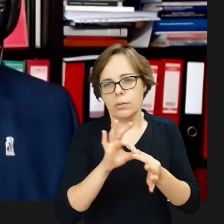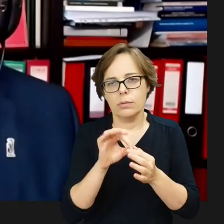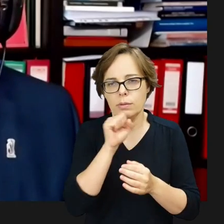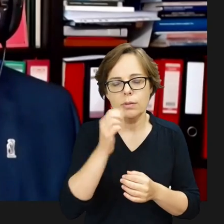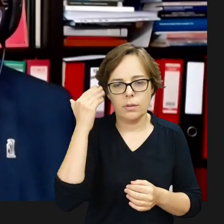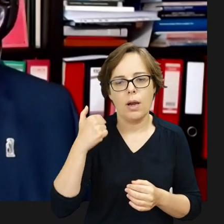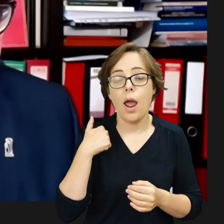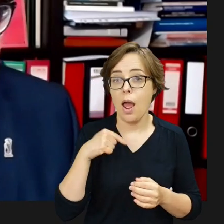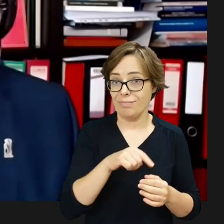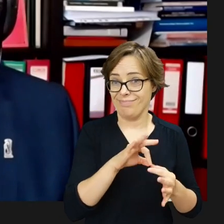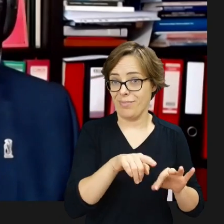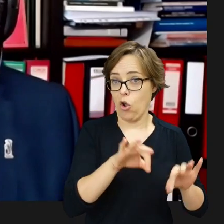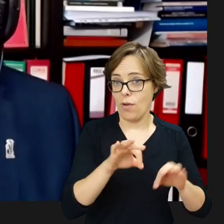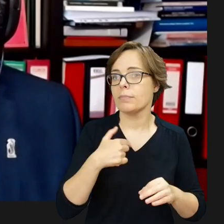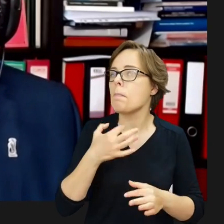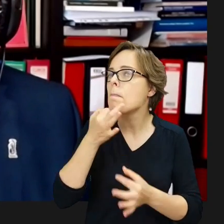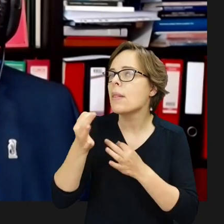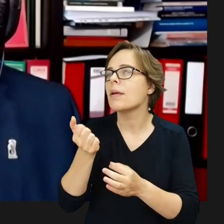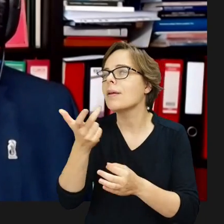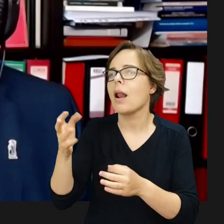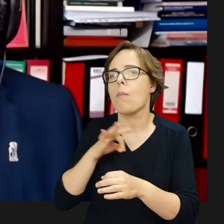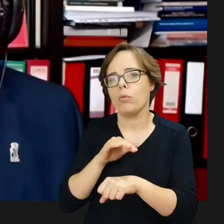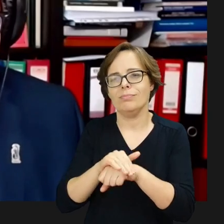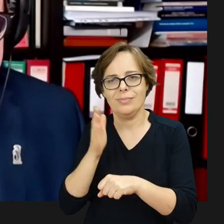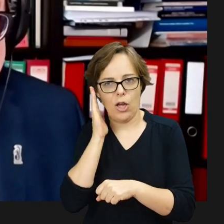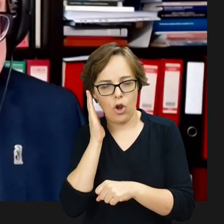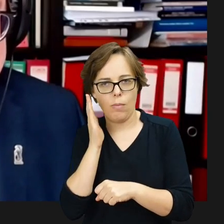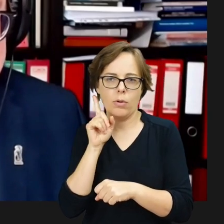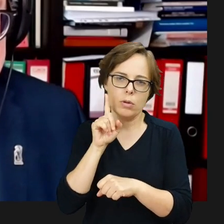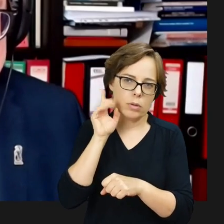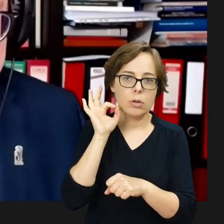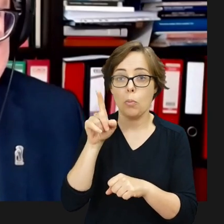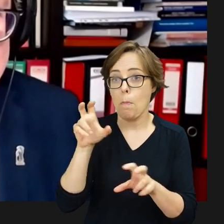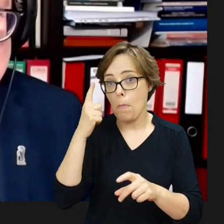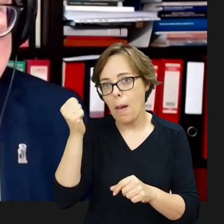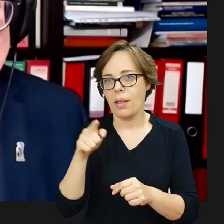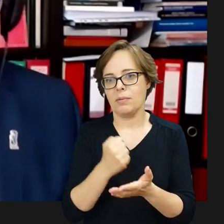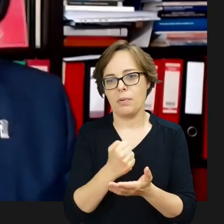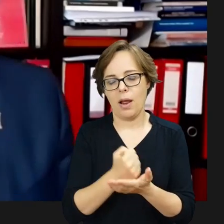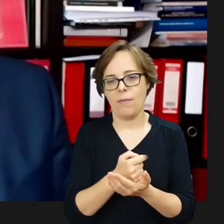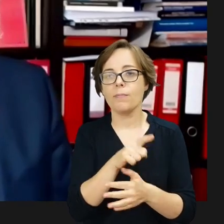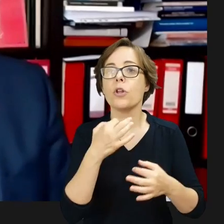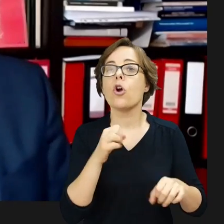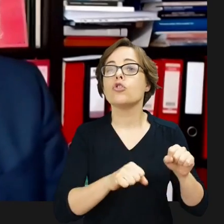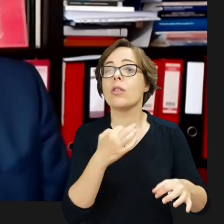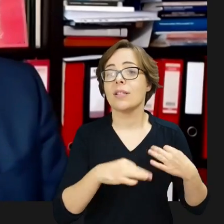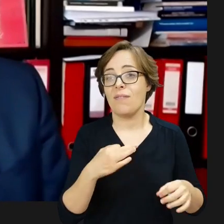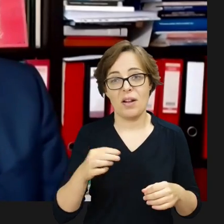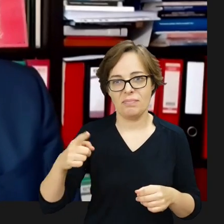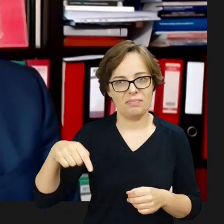moich znajomych, koleżanek i kolegów, czy pamiętają takie sprawy jak w sądach cywilnych. Powiedzieli, że nie